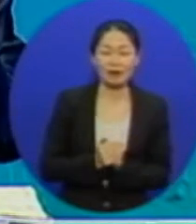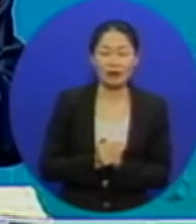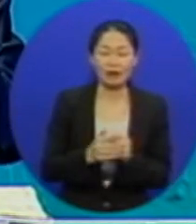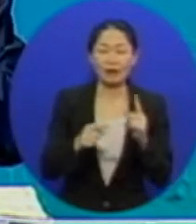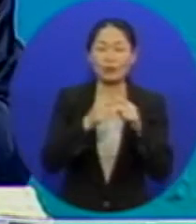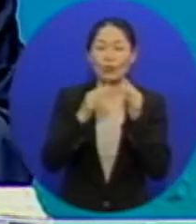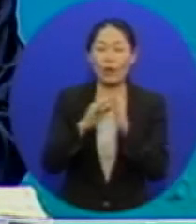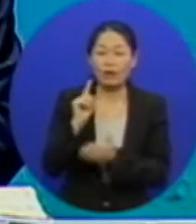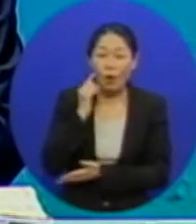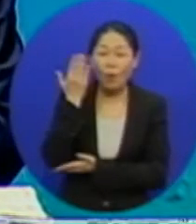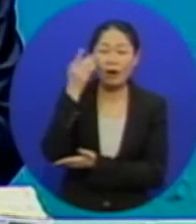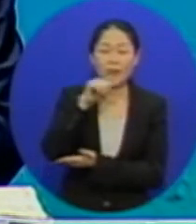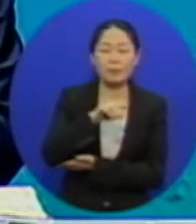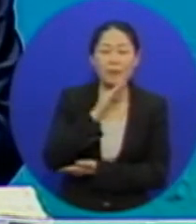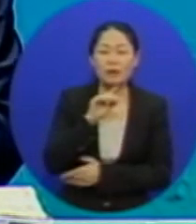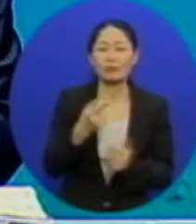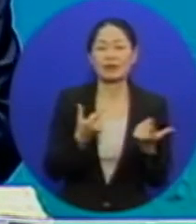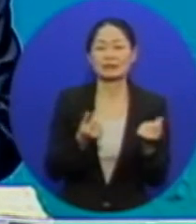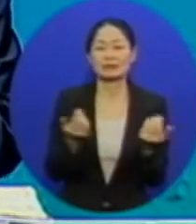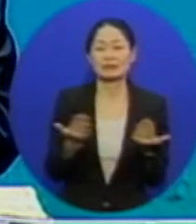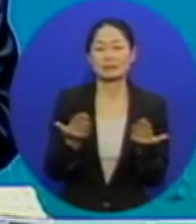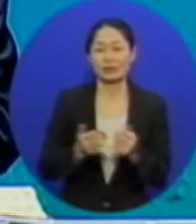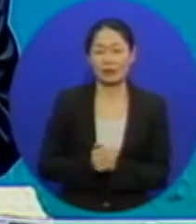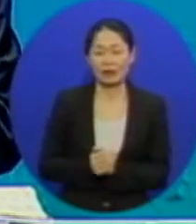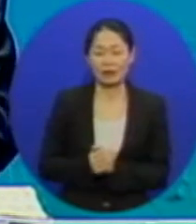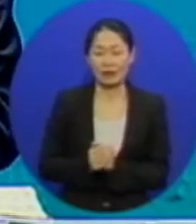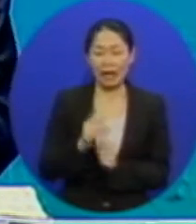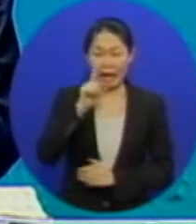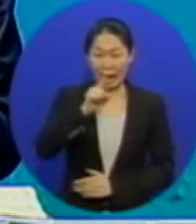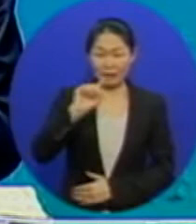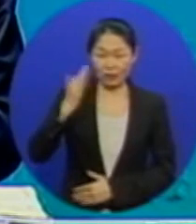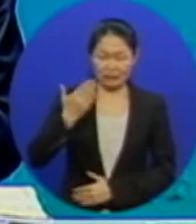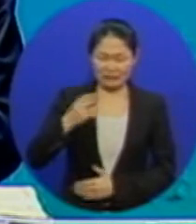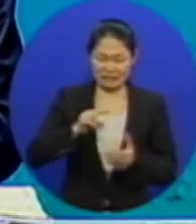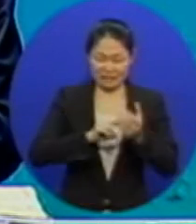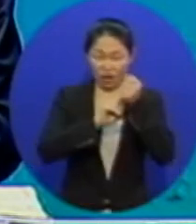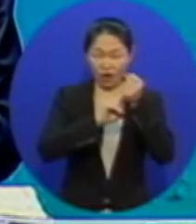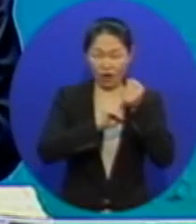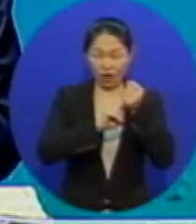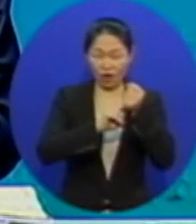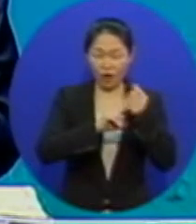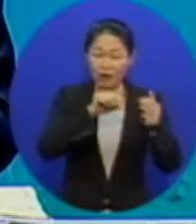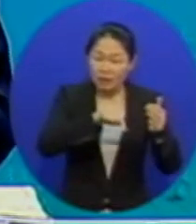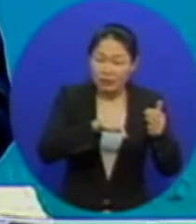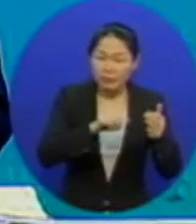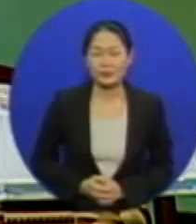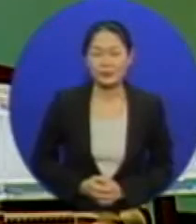교회의 영광 1 여기에 있어요 하나되는 기적의 일어날 있는거예요